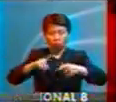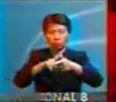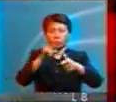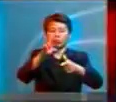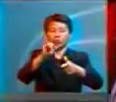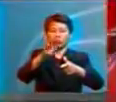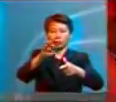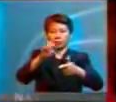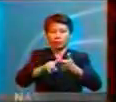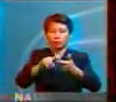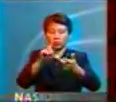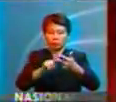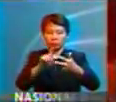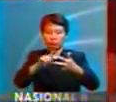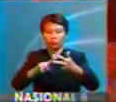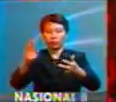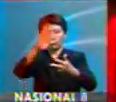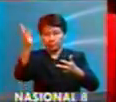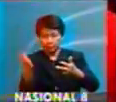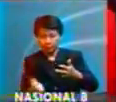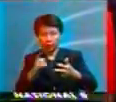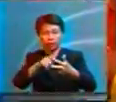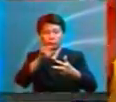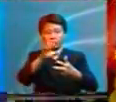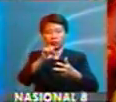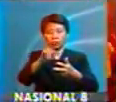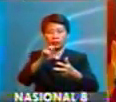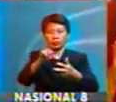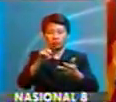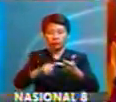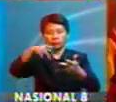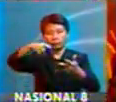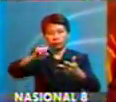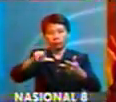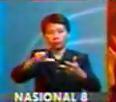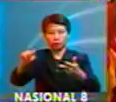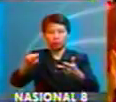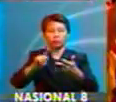conwi serta dua pemain Brazil Leandro Dos Santos serta Paula